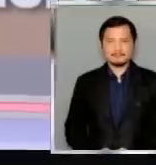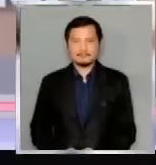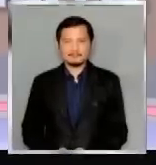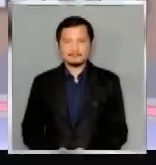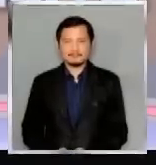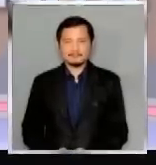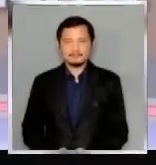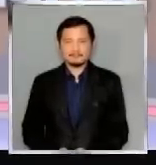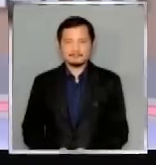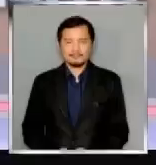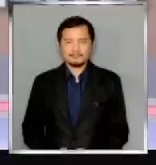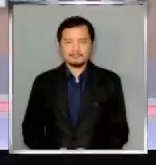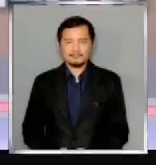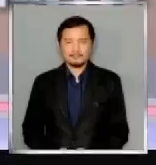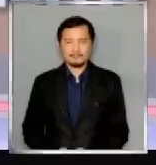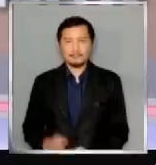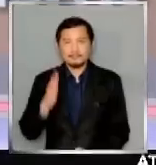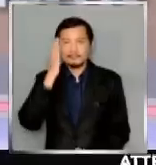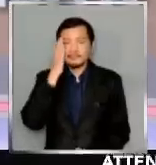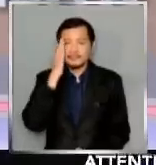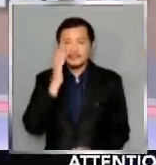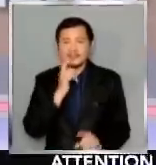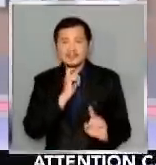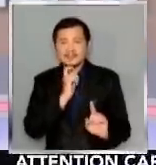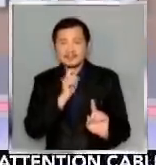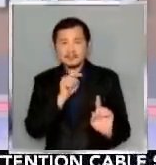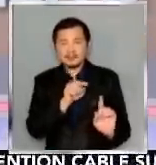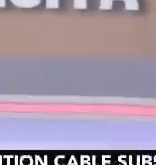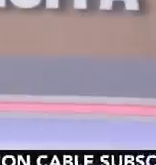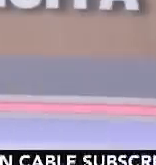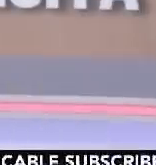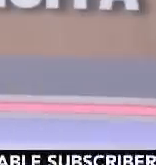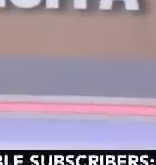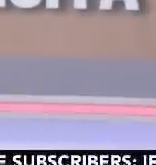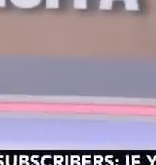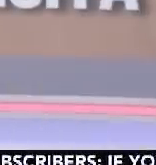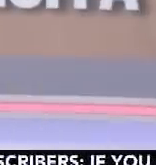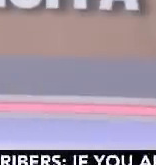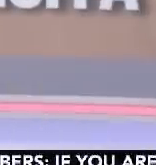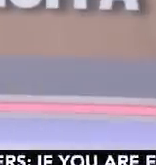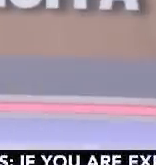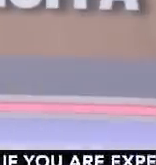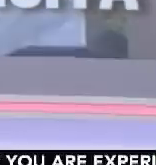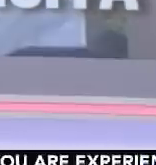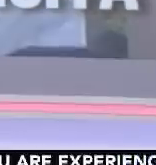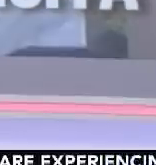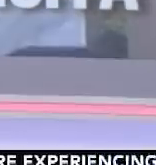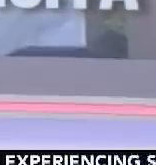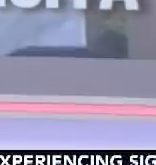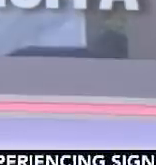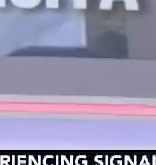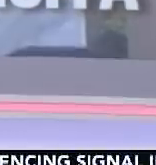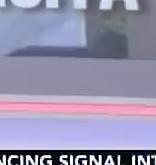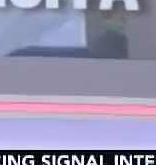Hindi basta-bastang bakal, kundi vintage bomb na pwede pang sumabog ang nakita sa isang junk shop sa Ilocos Sur. May nakita namang anim na